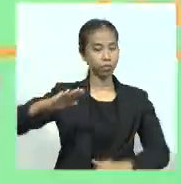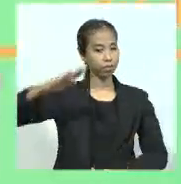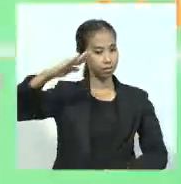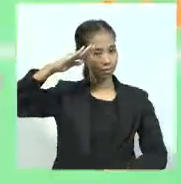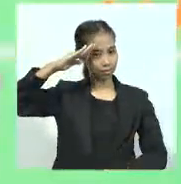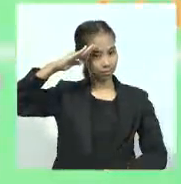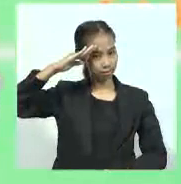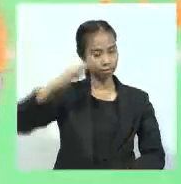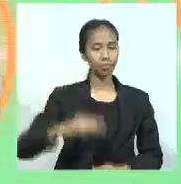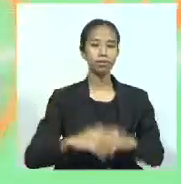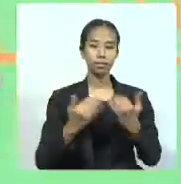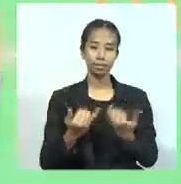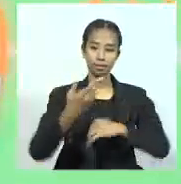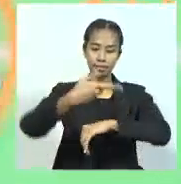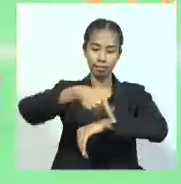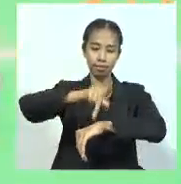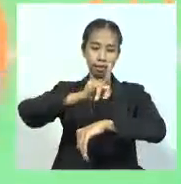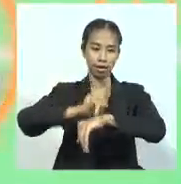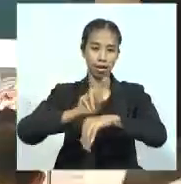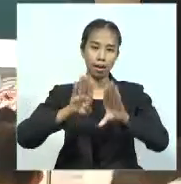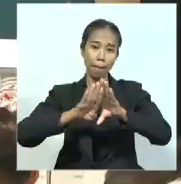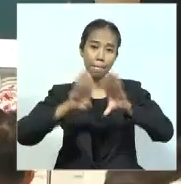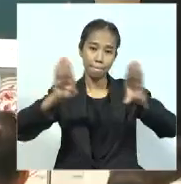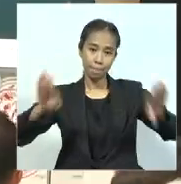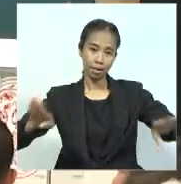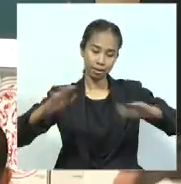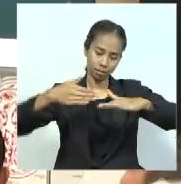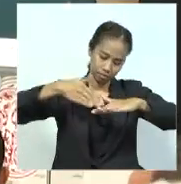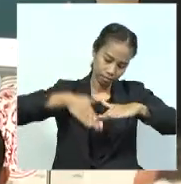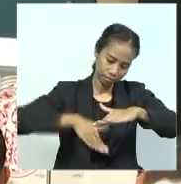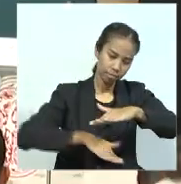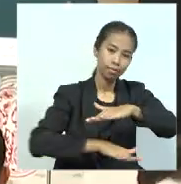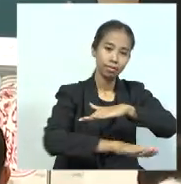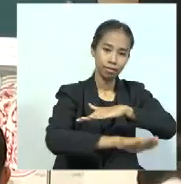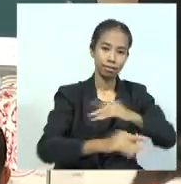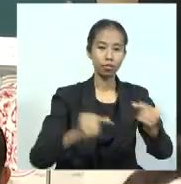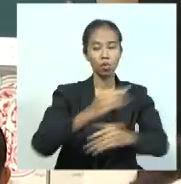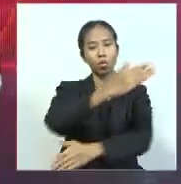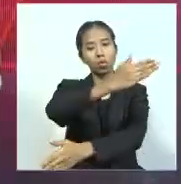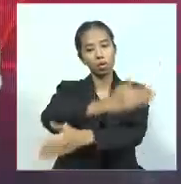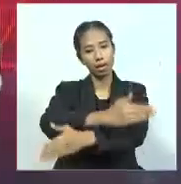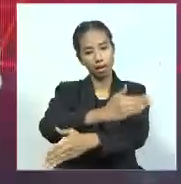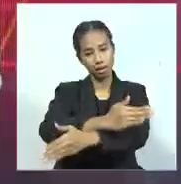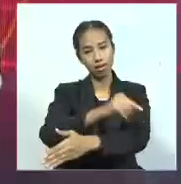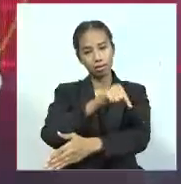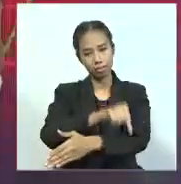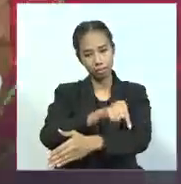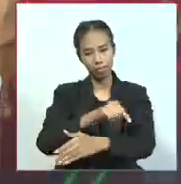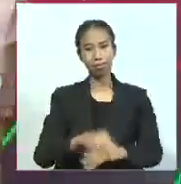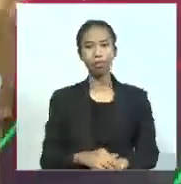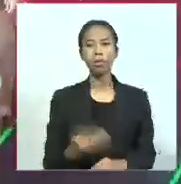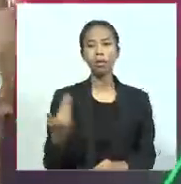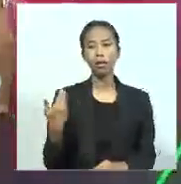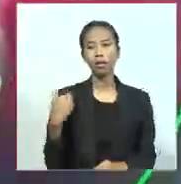านายกรัฐมนตรีเป็นประธานในพิธีเปิดอุโมงค์ทางรอดแยกรัชโยธินที่บริเวณลานหลังคาอุโมงค์ถนนรัชดาภิ